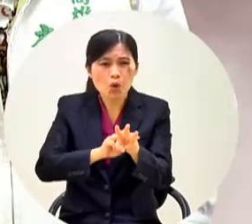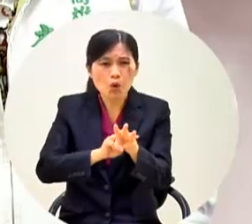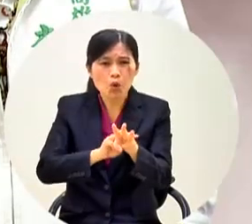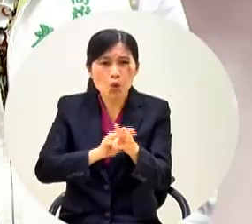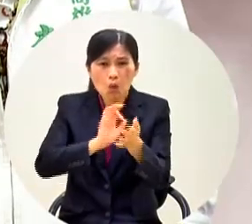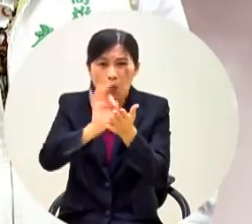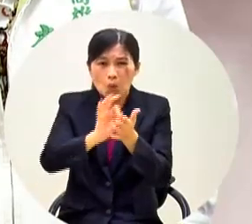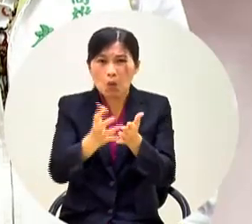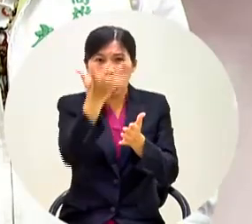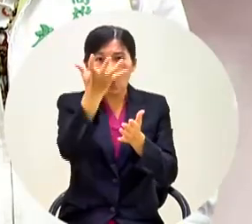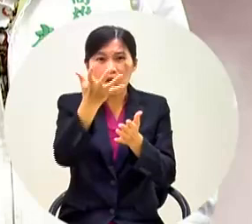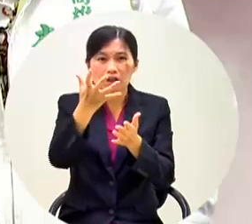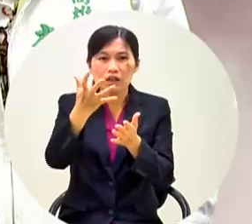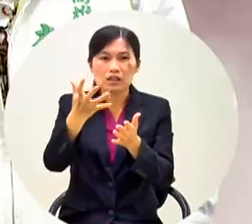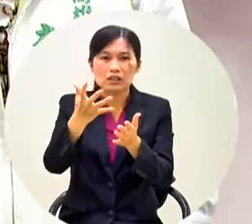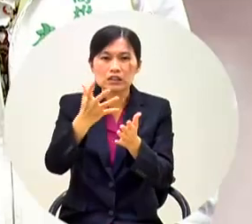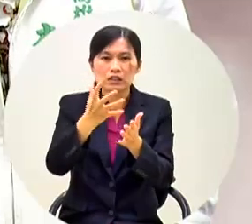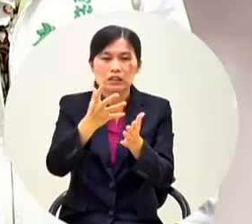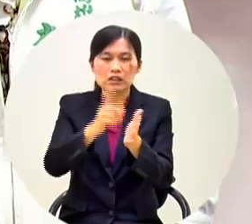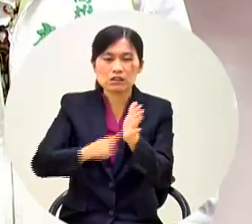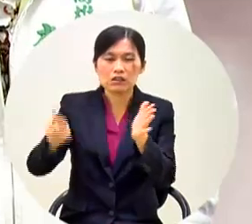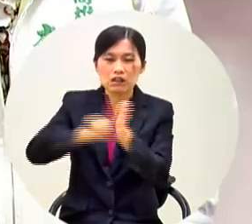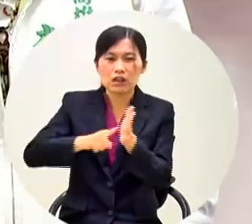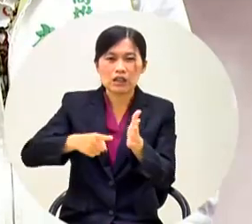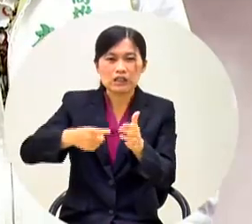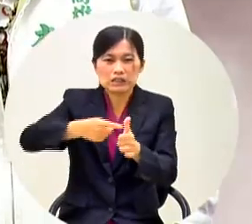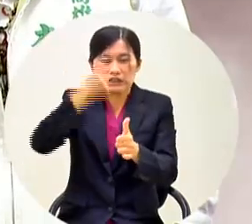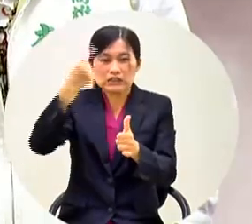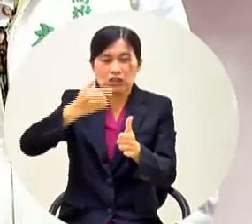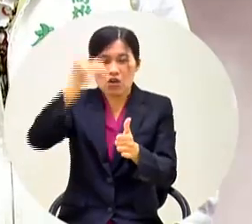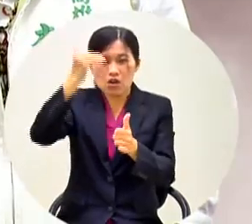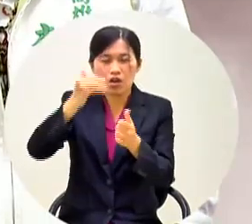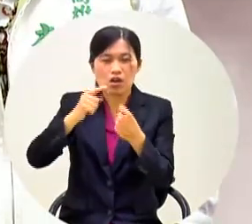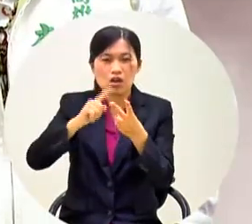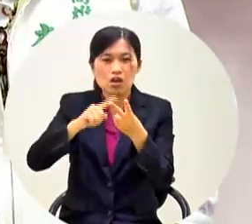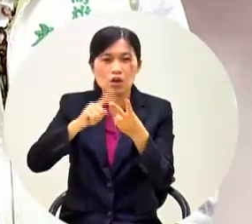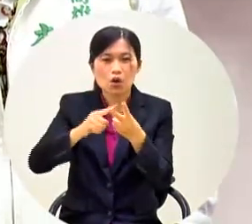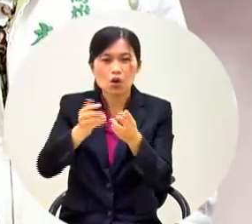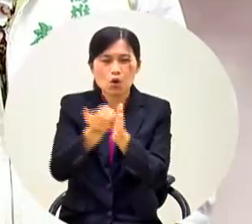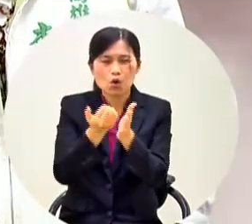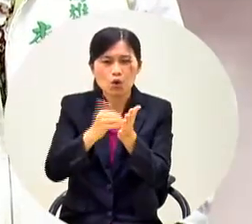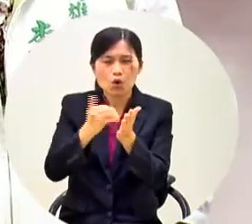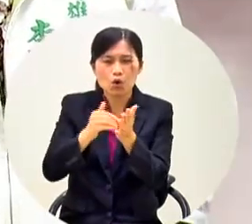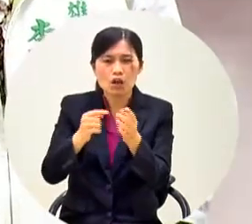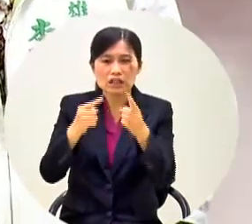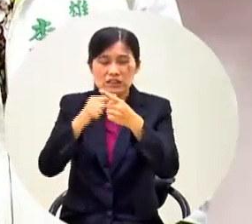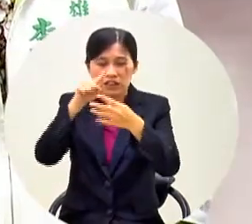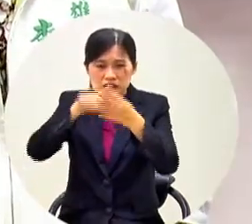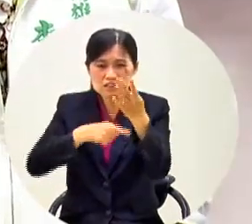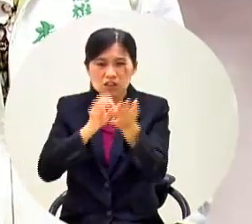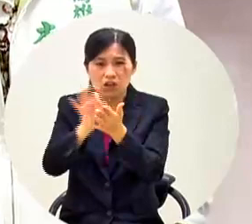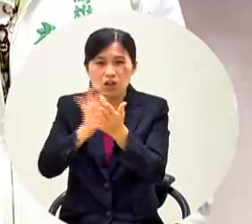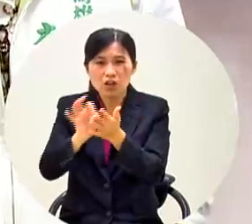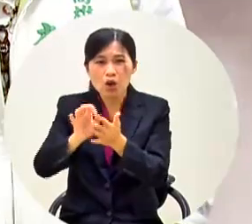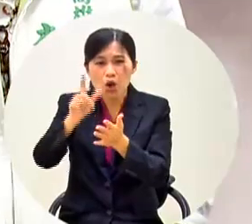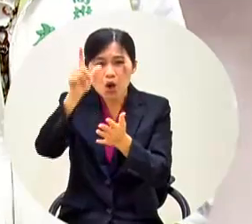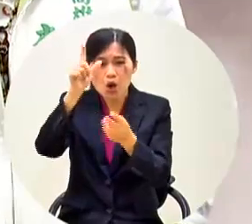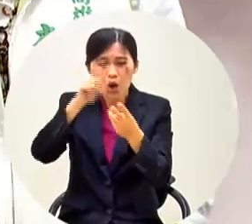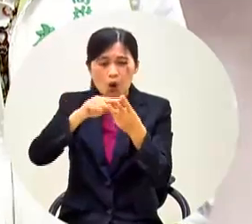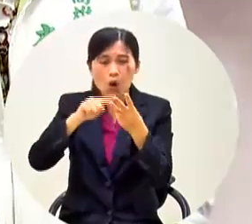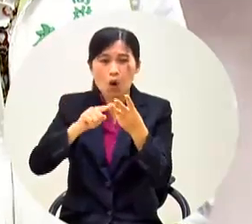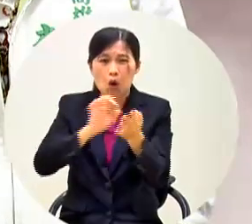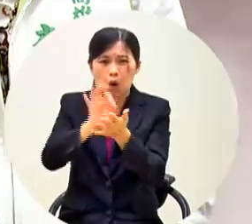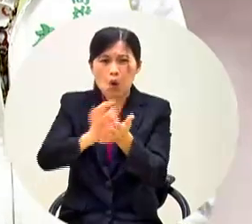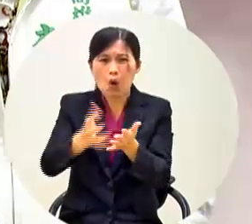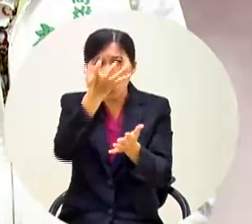也创新高，第三个人事费用也创新高，甚至黄文义议员也指出我们预算的分配，也